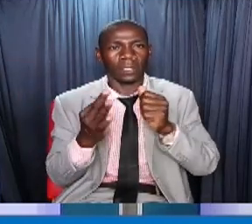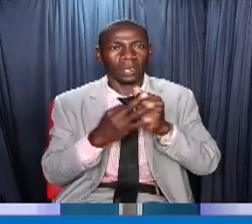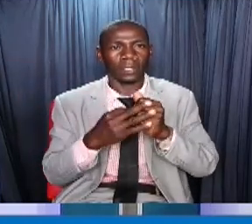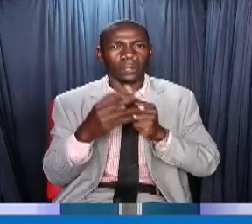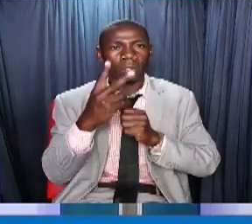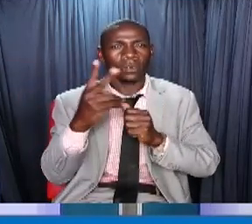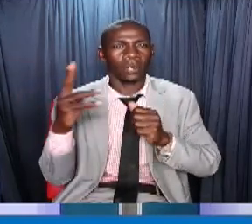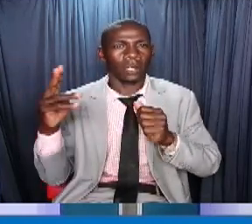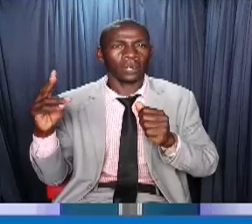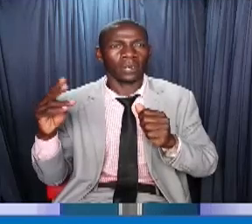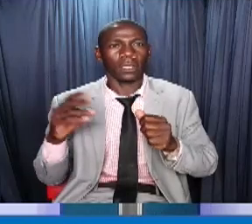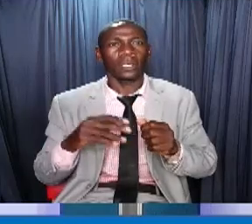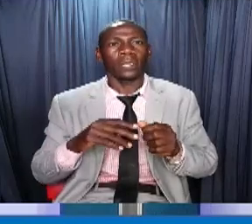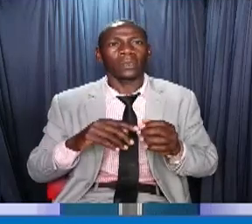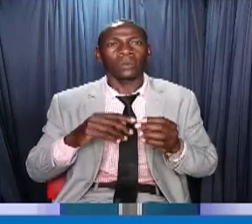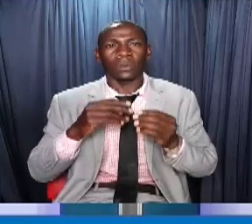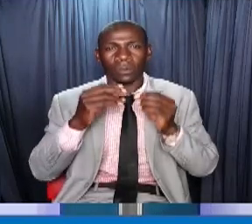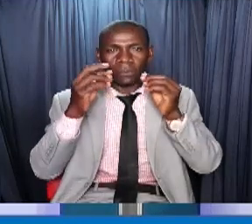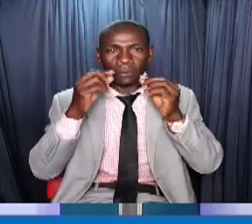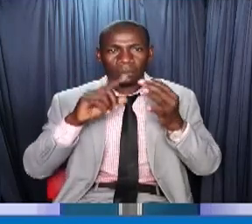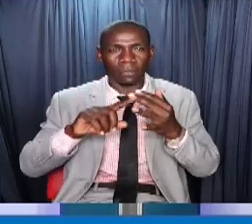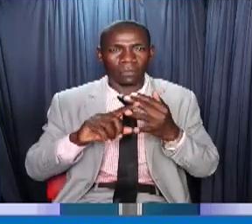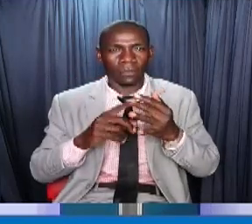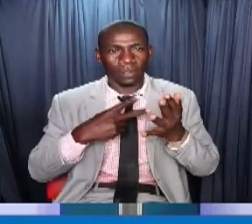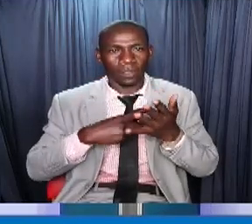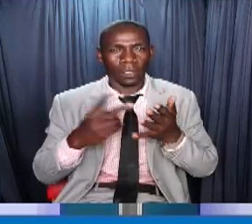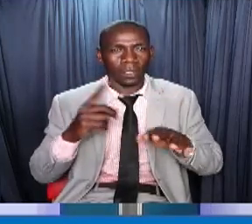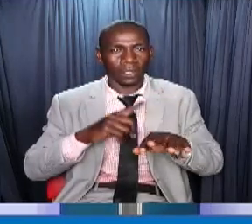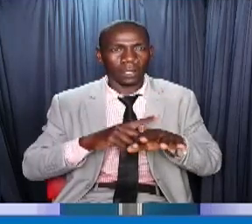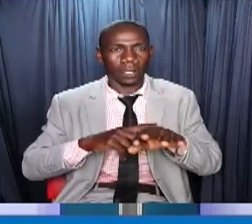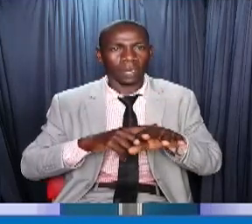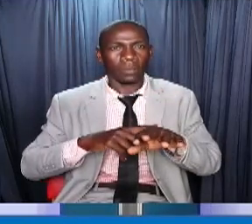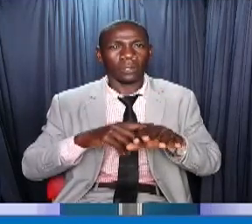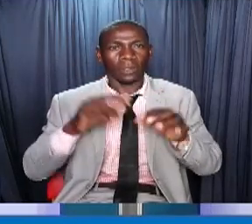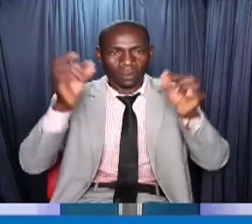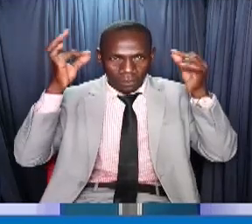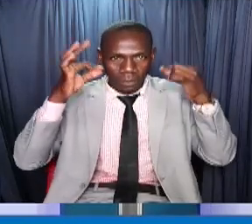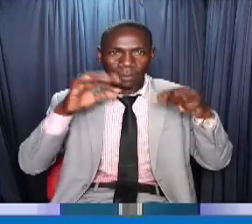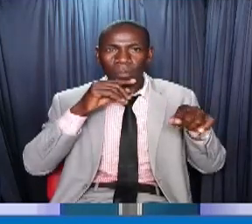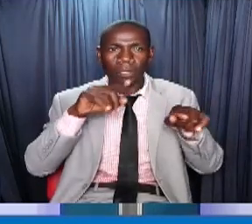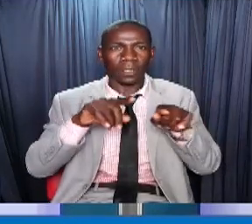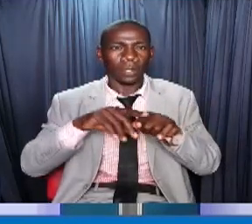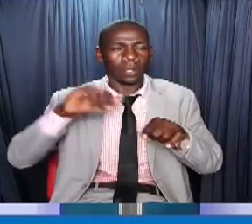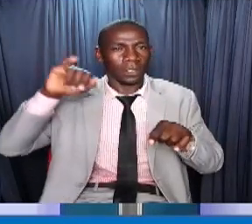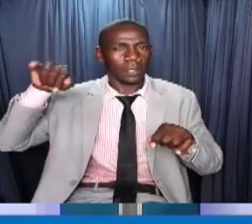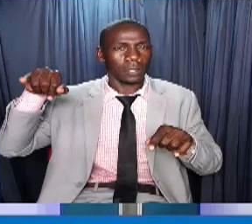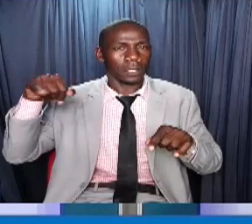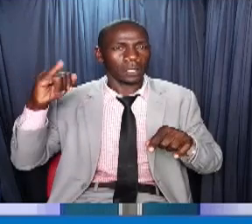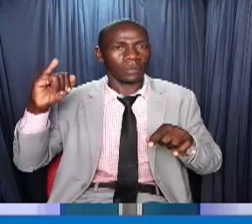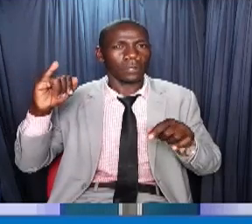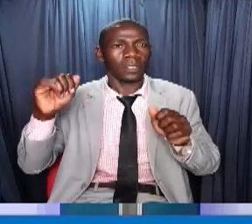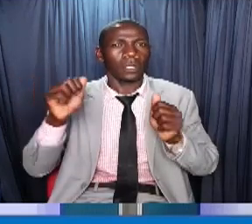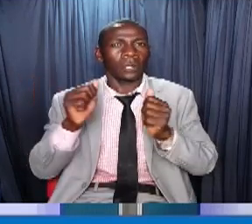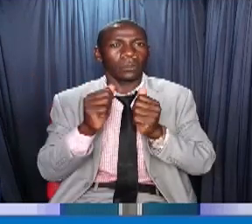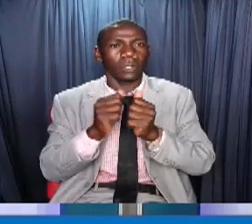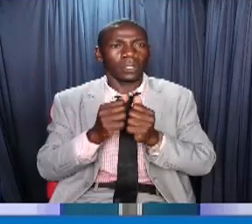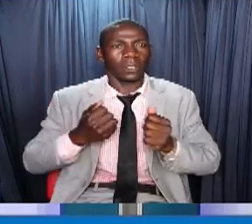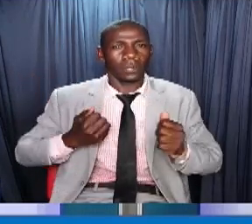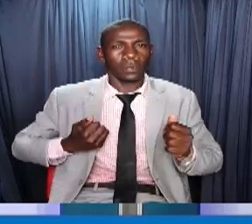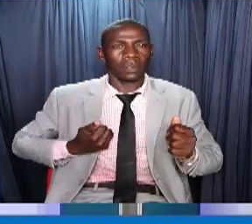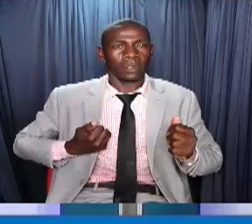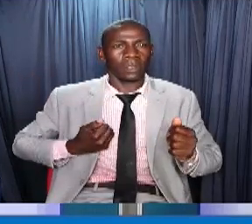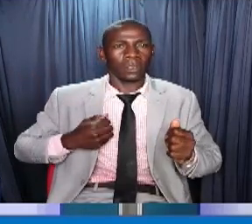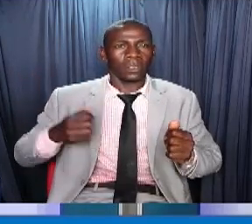wa 2024. Hii ni mara ya pili tunaitangaza ndoa baina ya ndugu James Katana Kaviha na dada